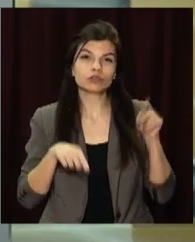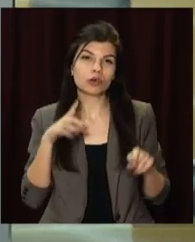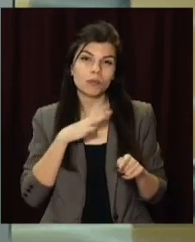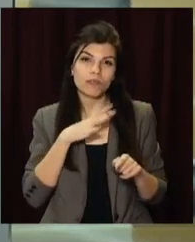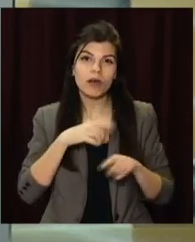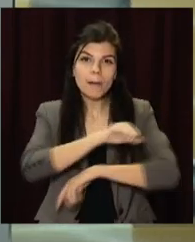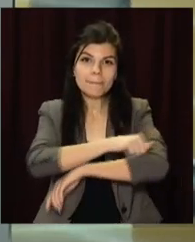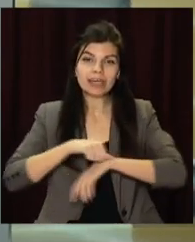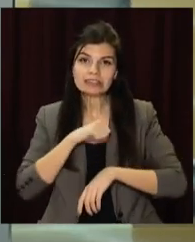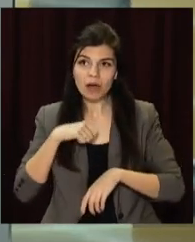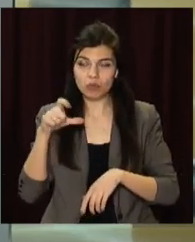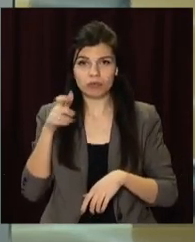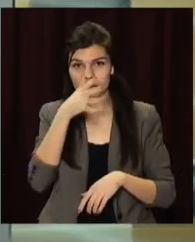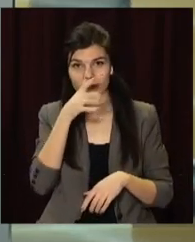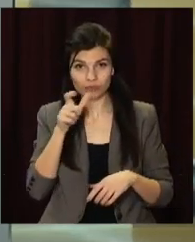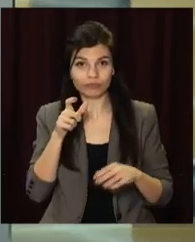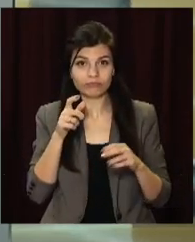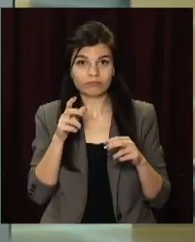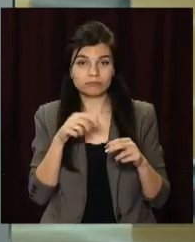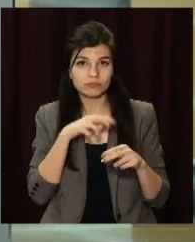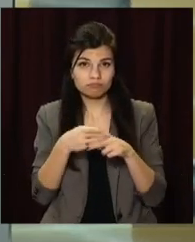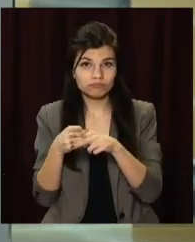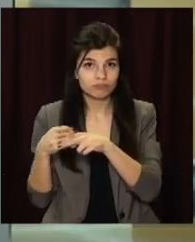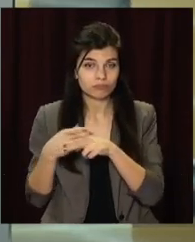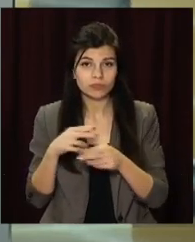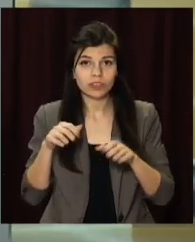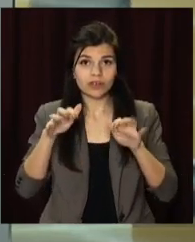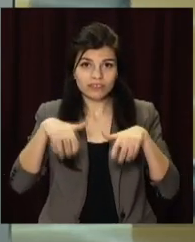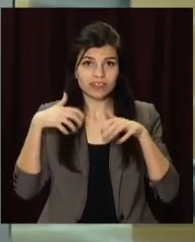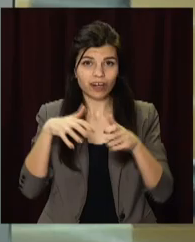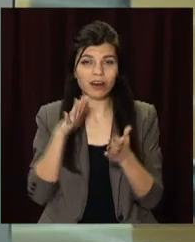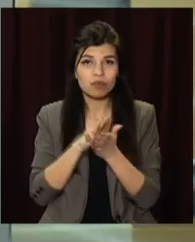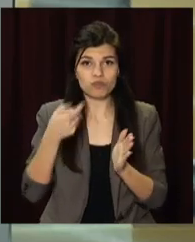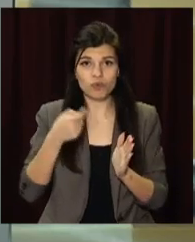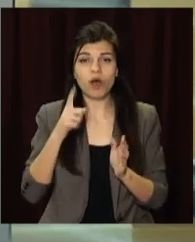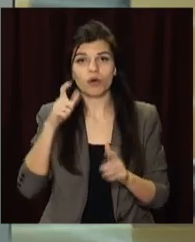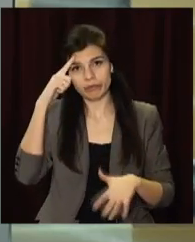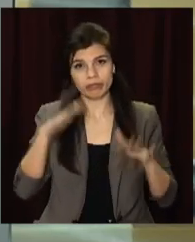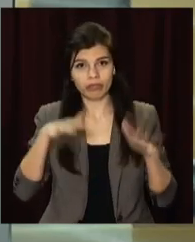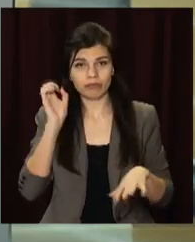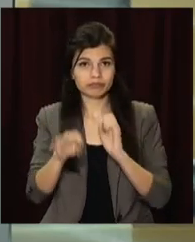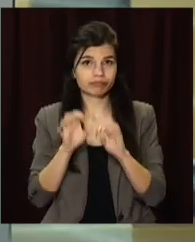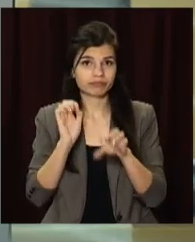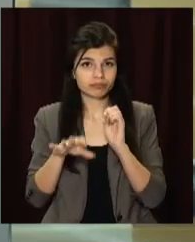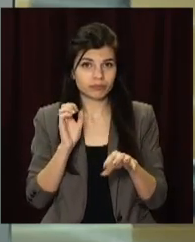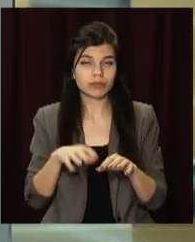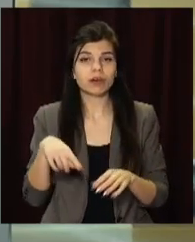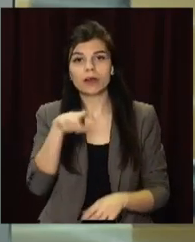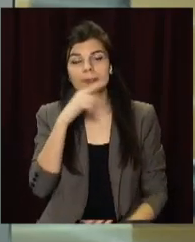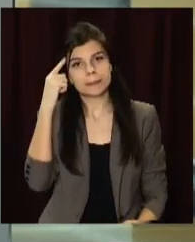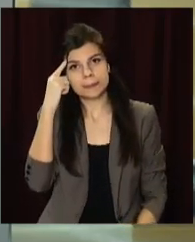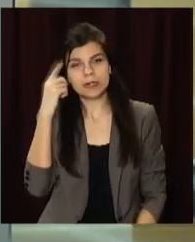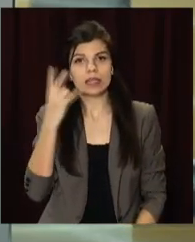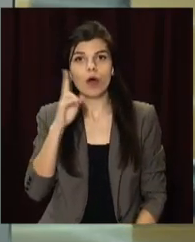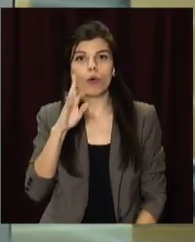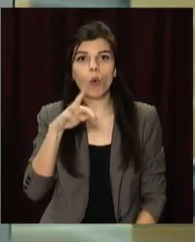часу берег самостійно. У КП «Гідроспоруди» говорять, все, на що спроможні, вигребти з річки наслідки людської недбалості. У міській раді збираються радикально